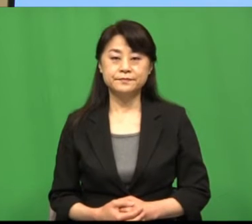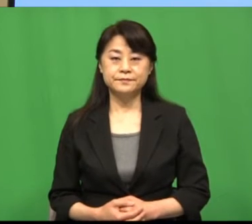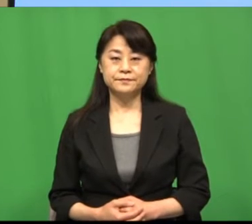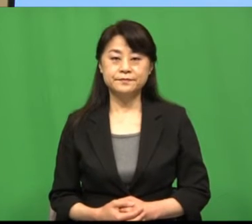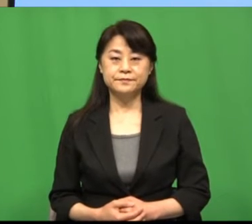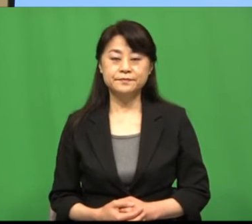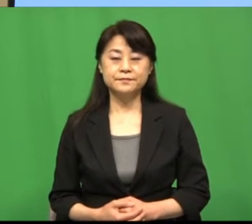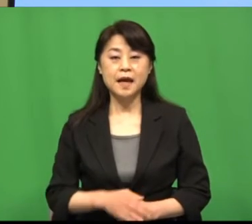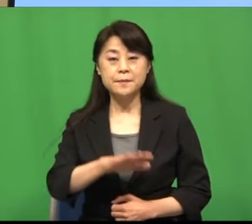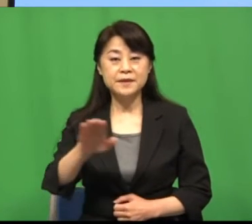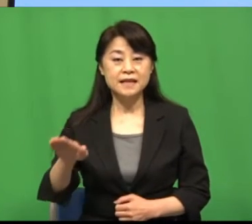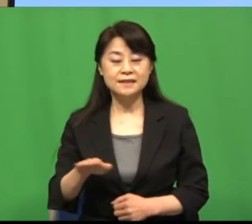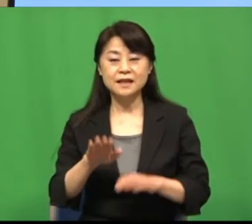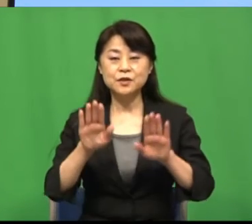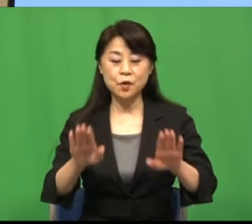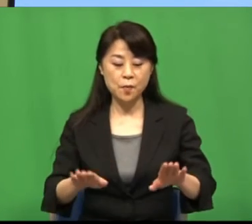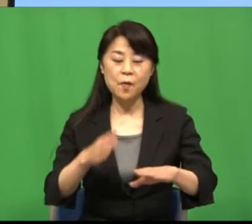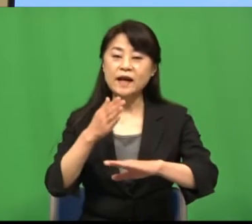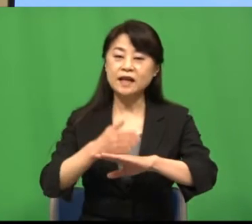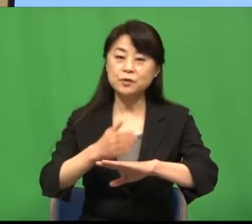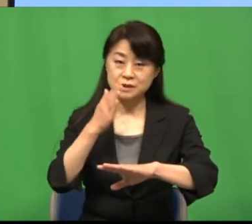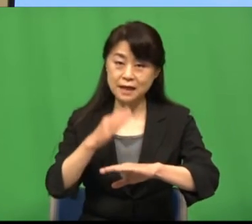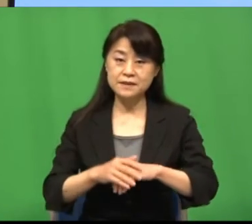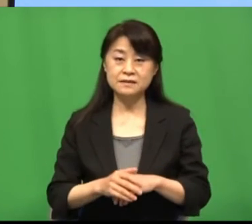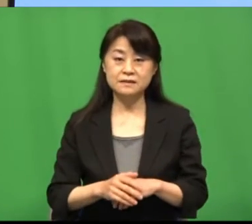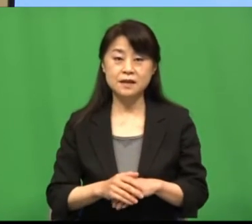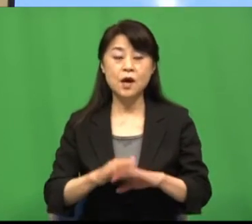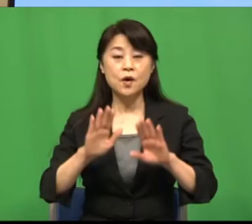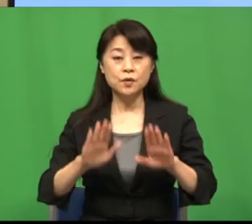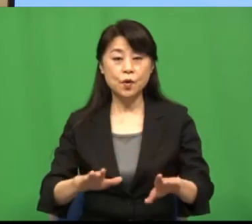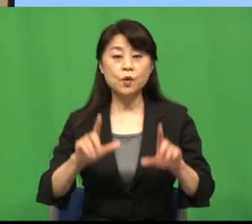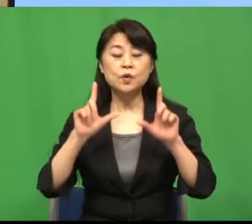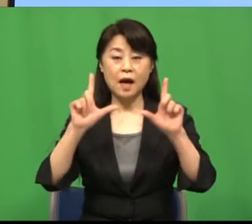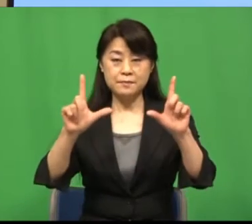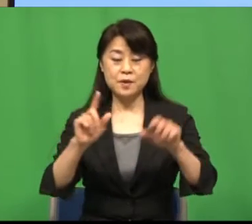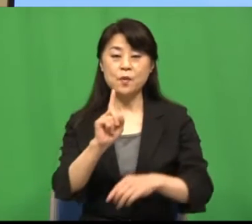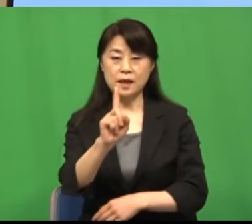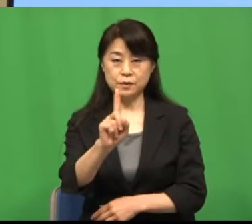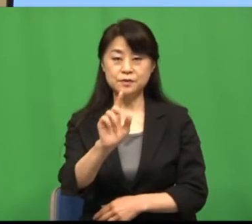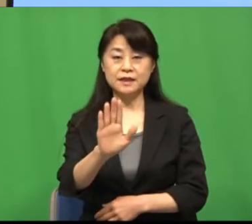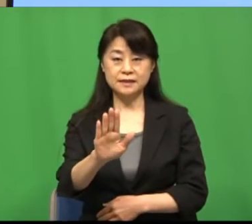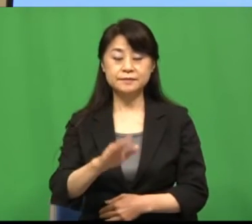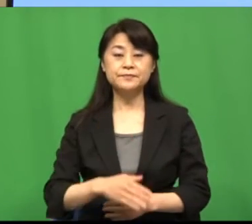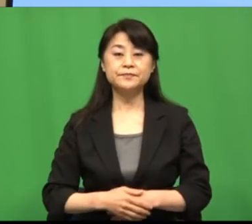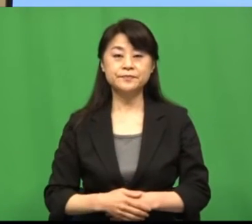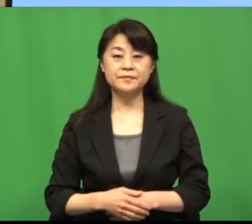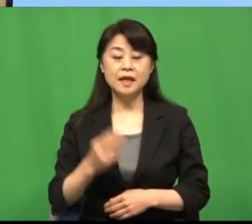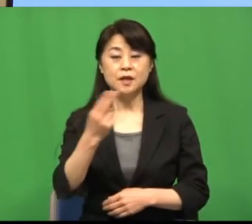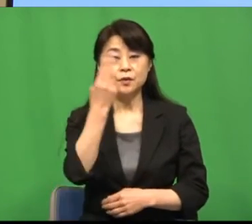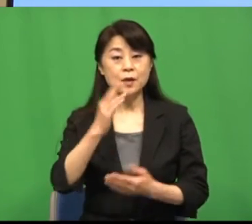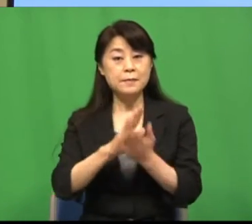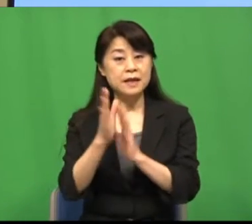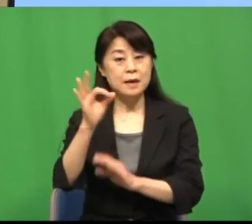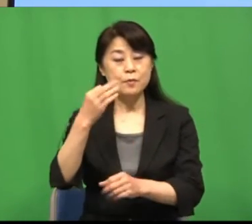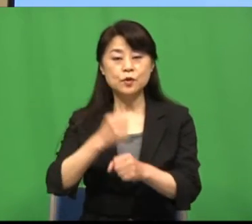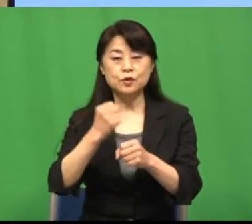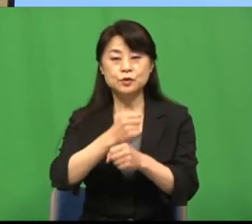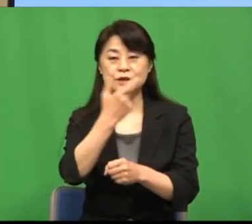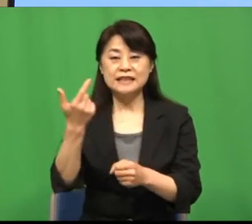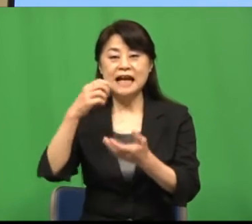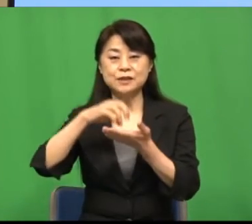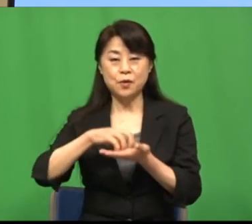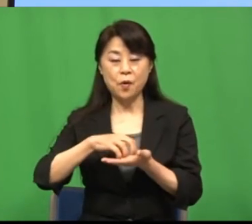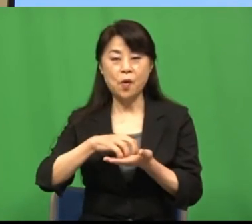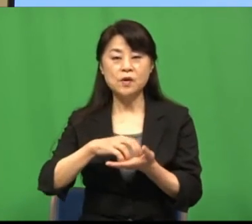はい、皆さん今日もありがとうございます。本日私からの発表事項は1件ございます。富山県ものづくり大賞について